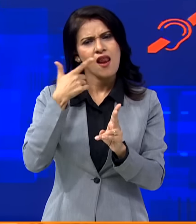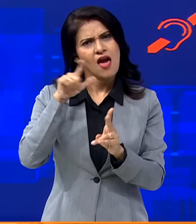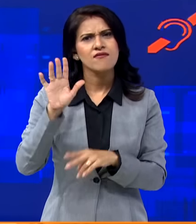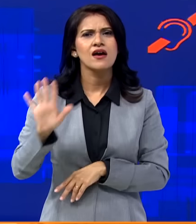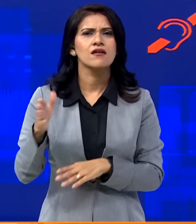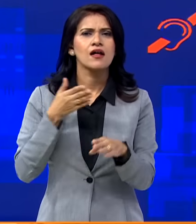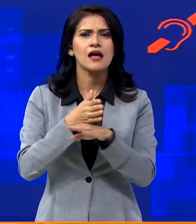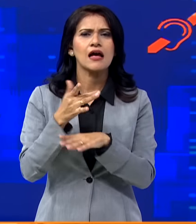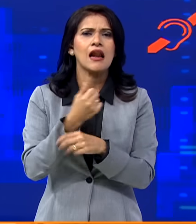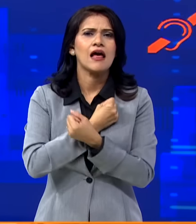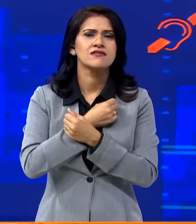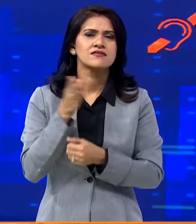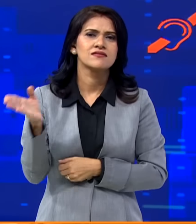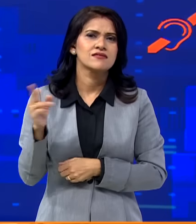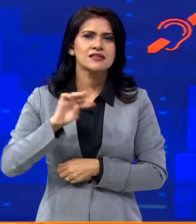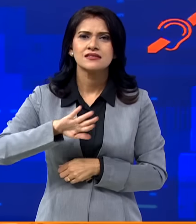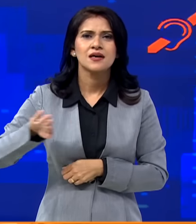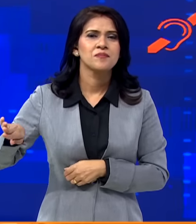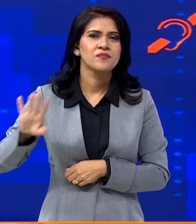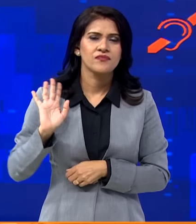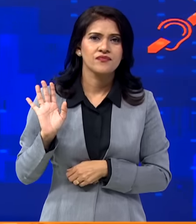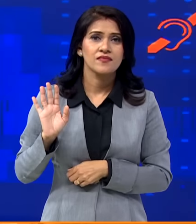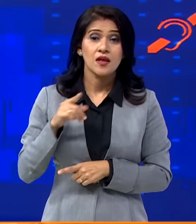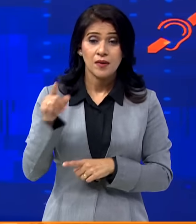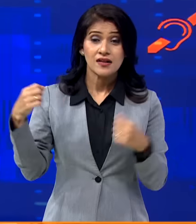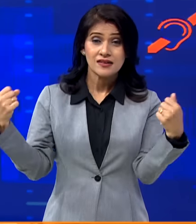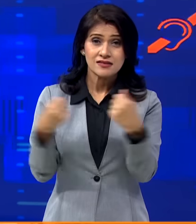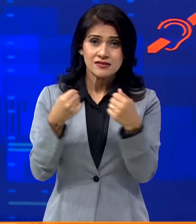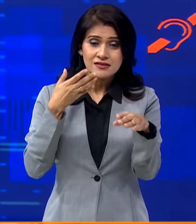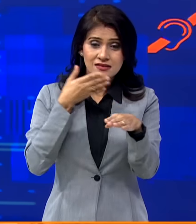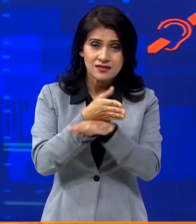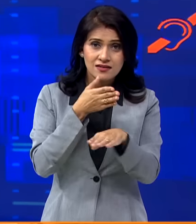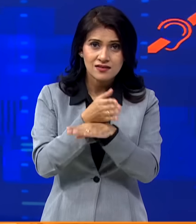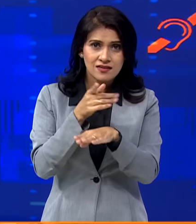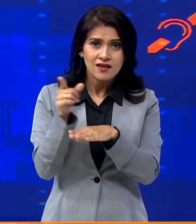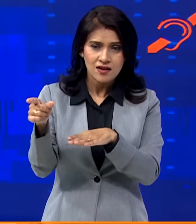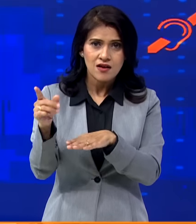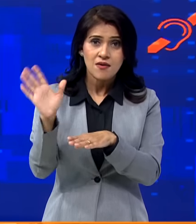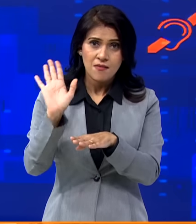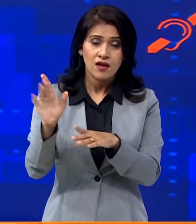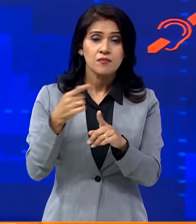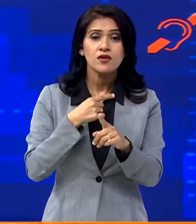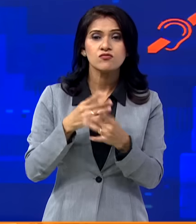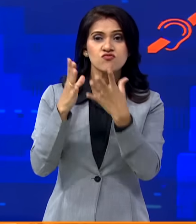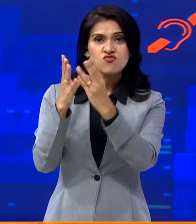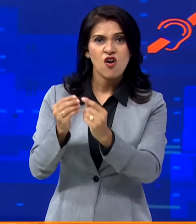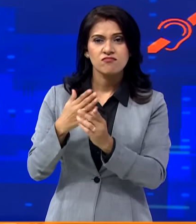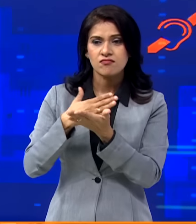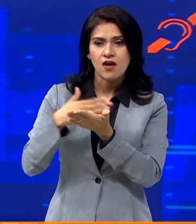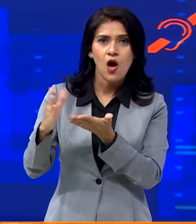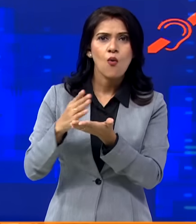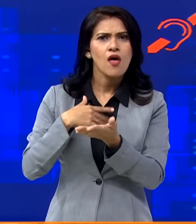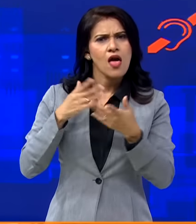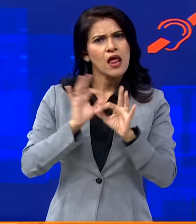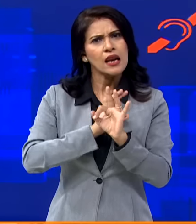रहेंगे लेकिन इन दंगों का कराने वालों का इलाज करने वाले पहले भी थे आज आज भी हैं